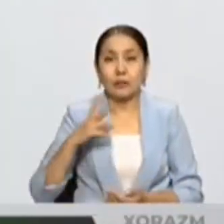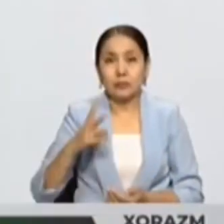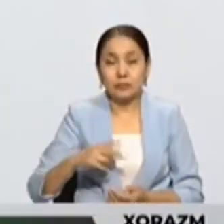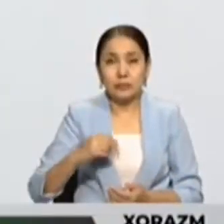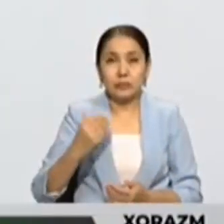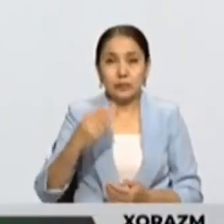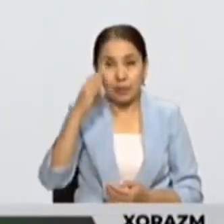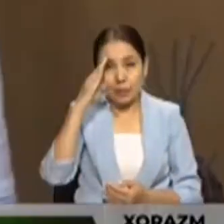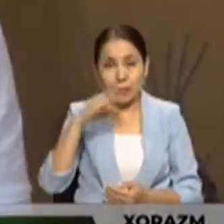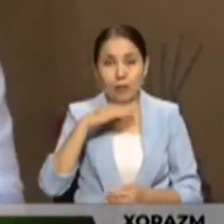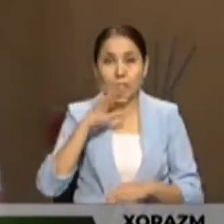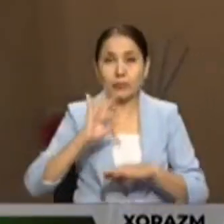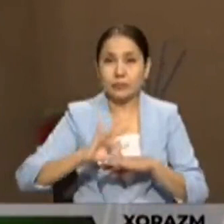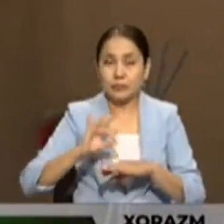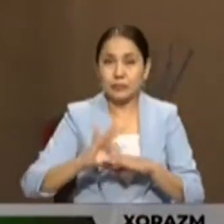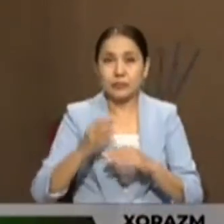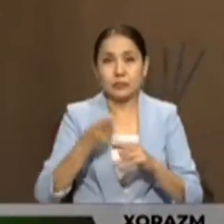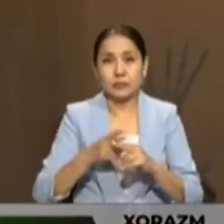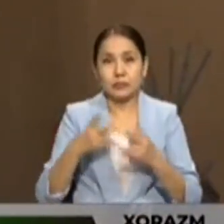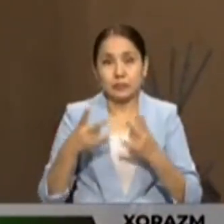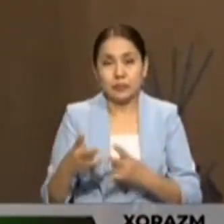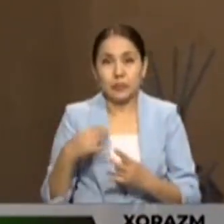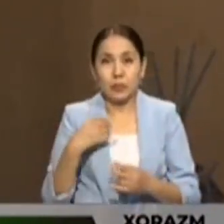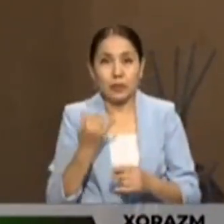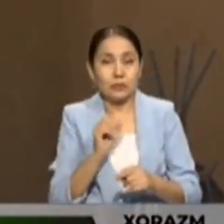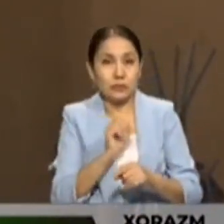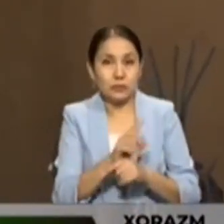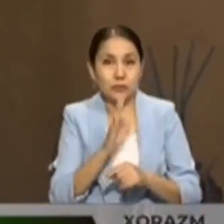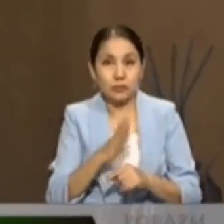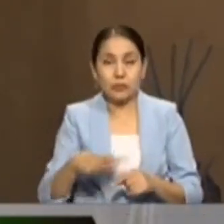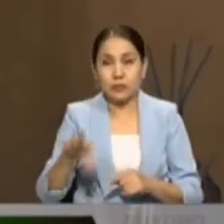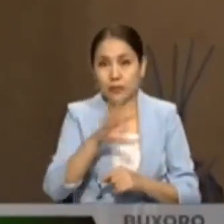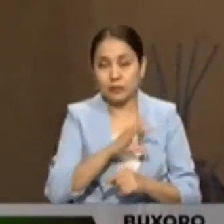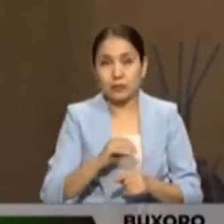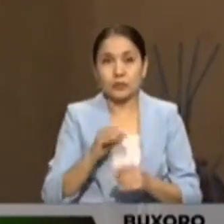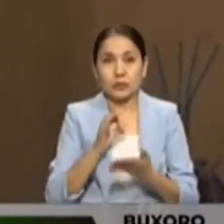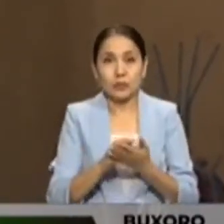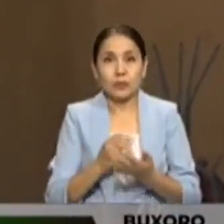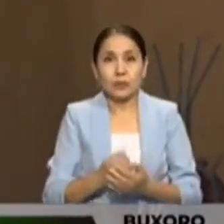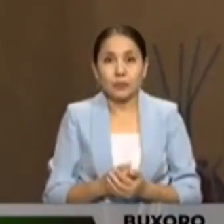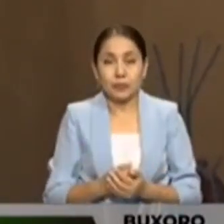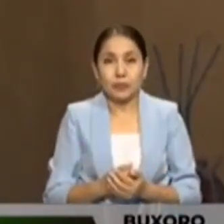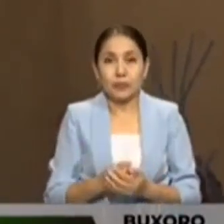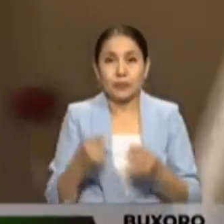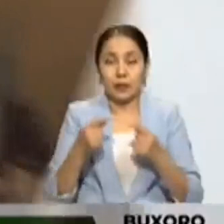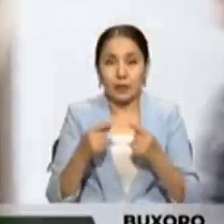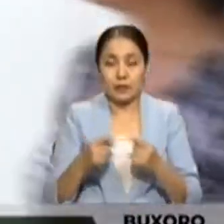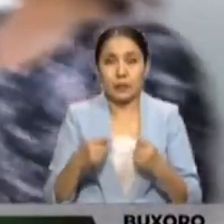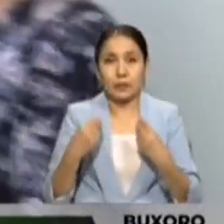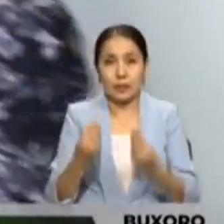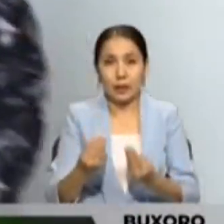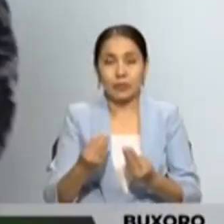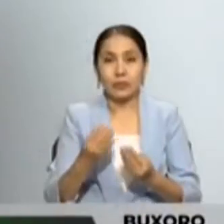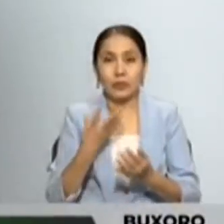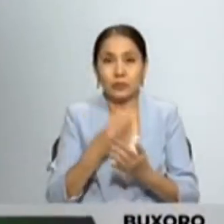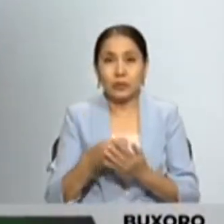Bo'ldi, 18:00 da bugun men topshiraman hamma oldim. Birdan ibrat o'sha anomni ham forma ham bu kitoblarni hammasini o'sha yerga beraman, viloyat